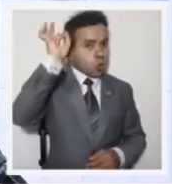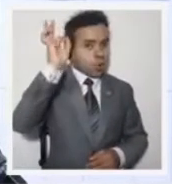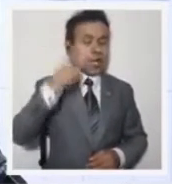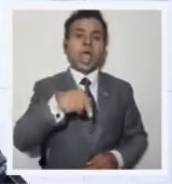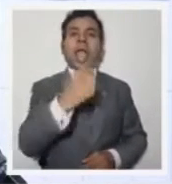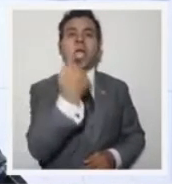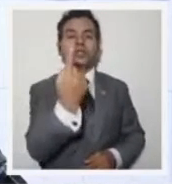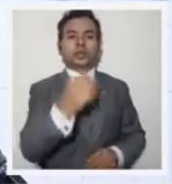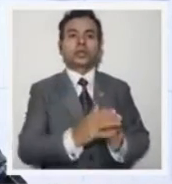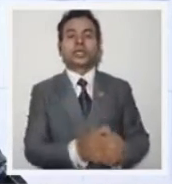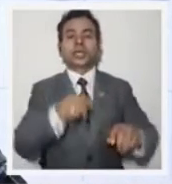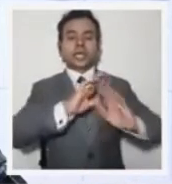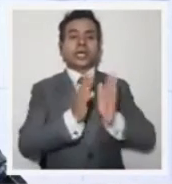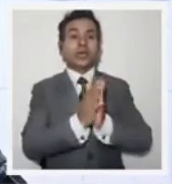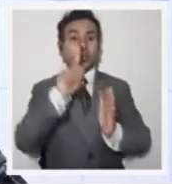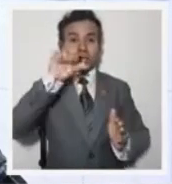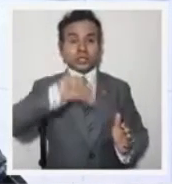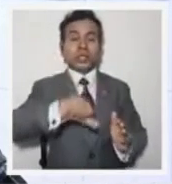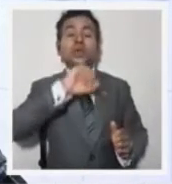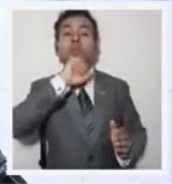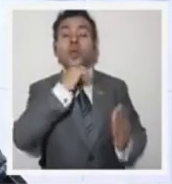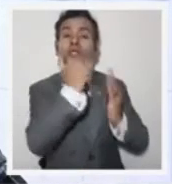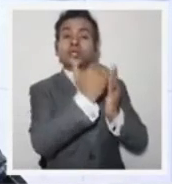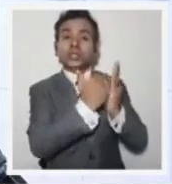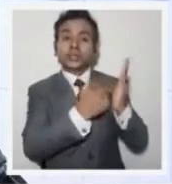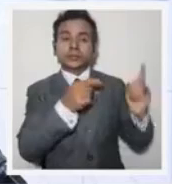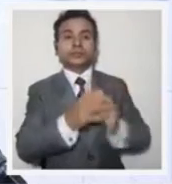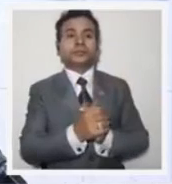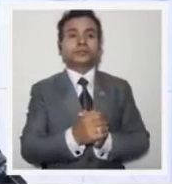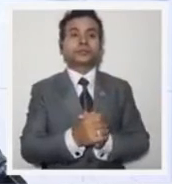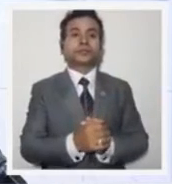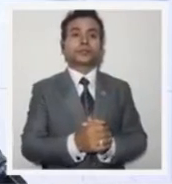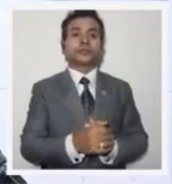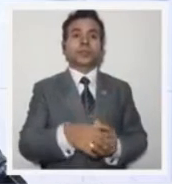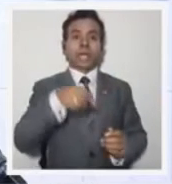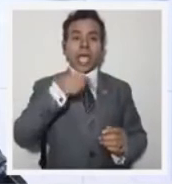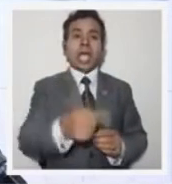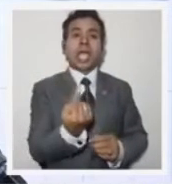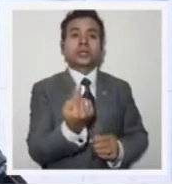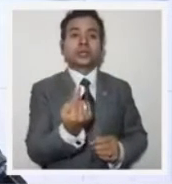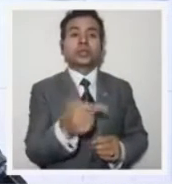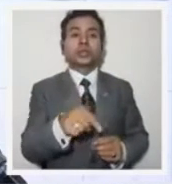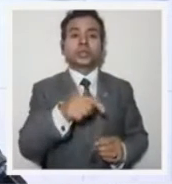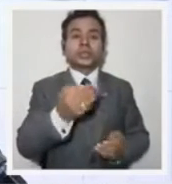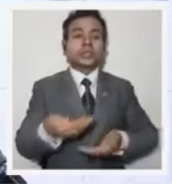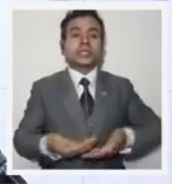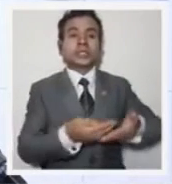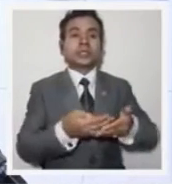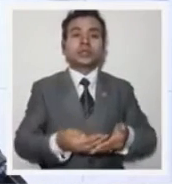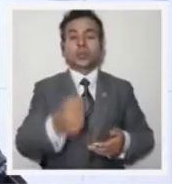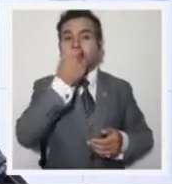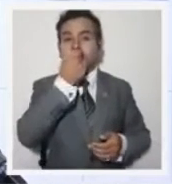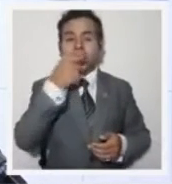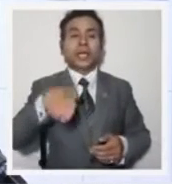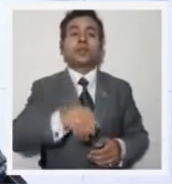মধ্যে চট্টগ্রামের দুইজন এবং কুমিল্লার একজন এবং আমরা যদি বয়সভিত্তিক বিশ্লেষণে যাই তাহলে খুবই দুঃখের সাথে জানাচ্ছি যে